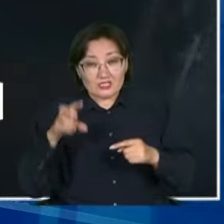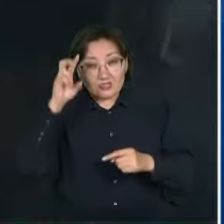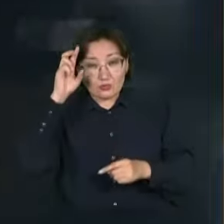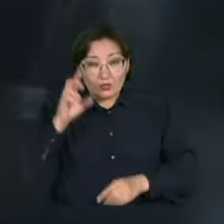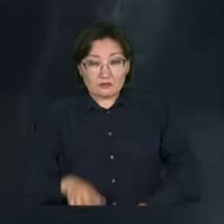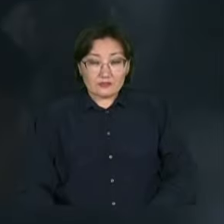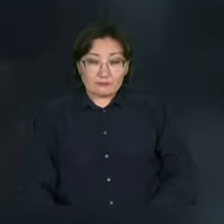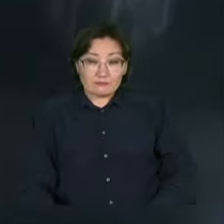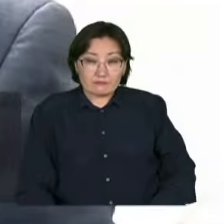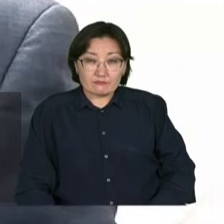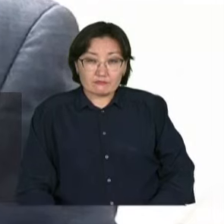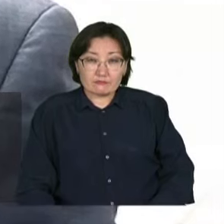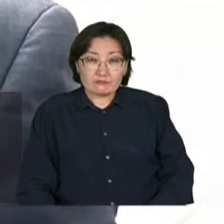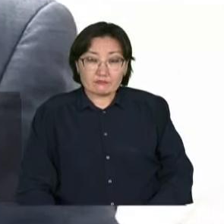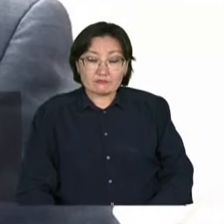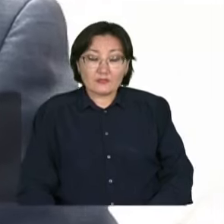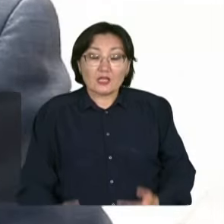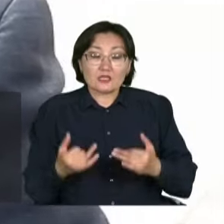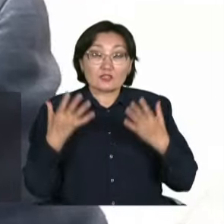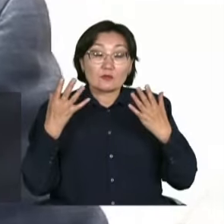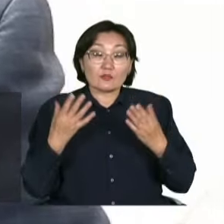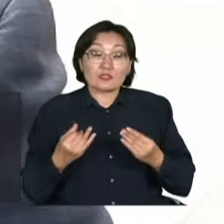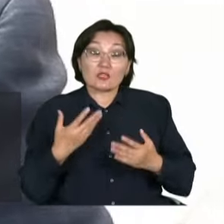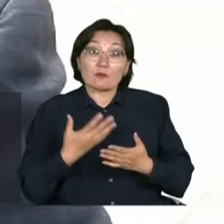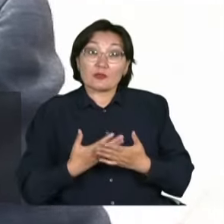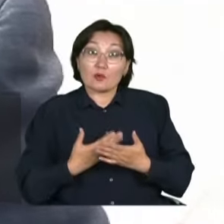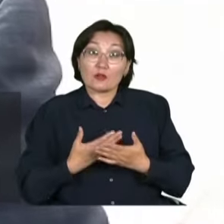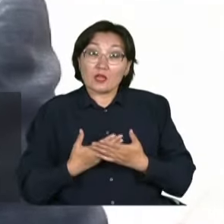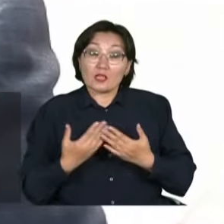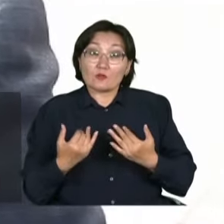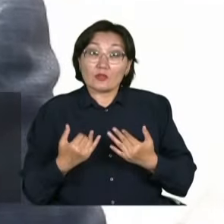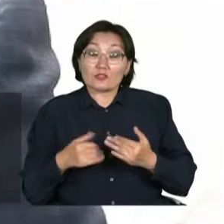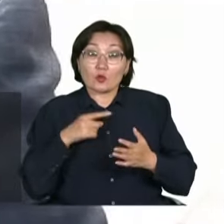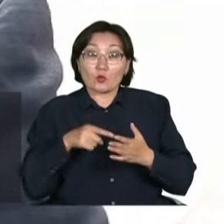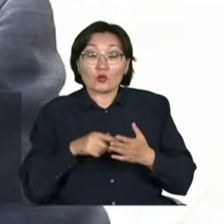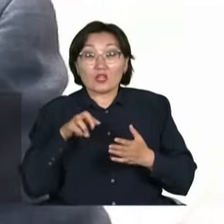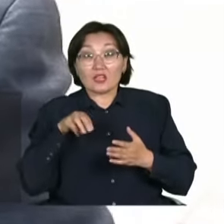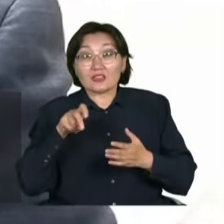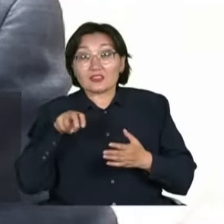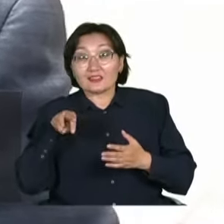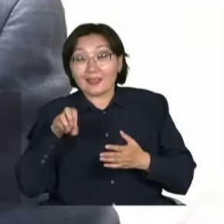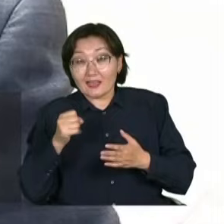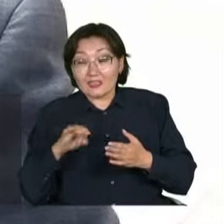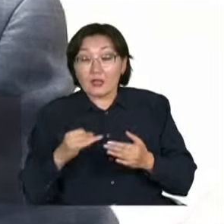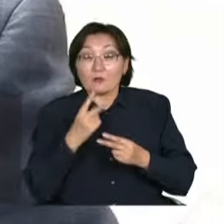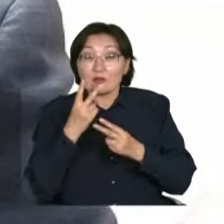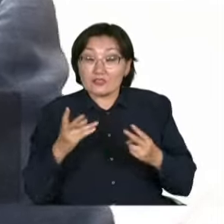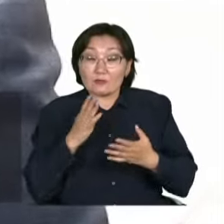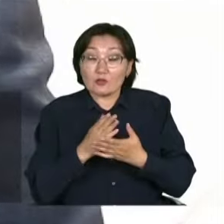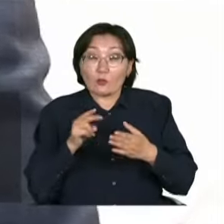государства. На сегодняшний день, вот на примере, так говоря, города Алтай, мы видим, что есть проблемы